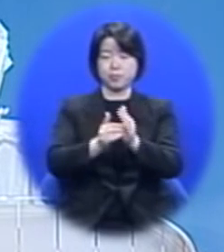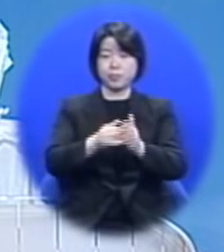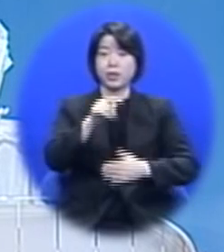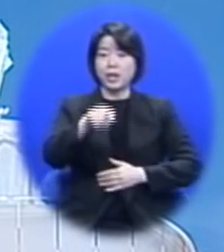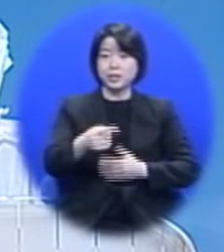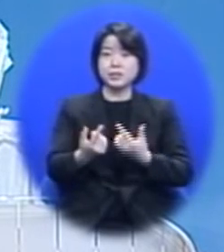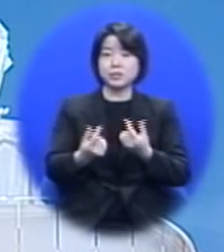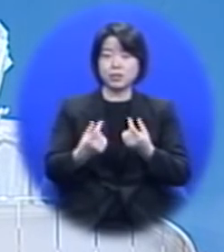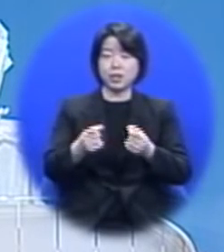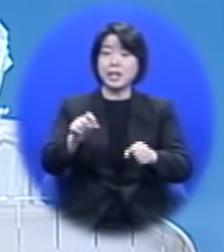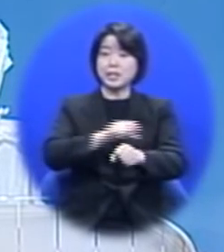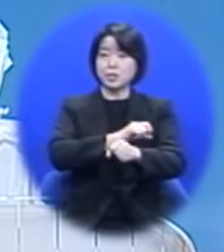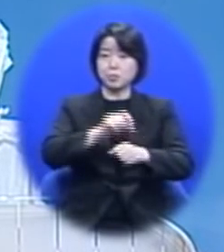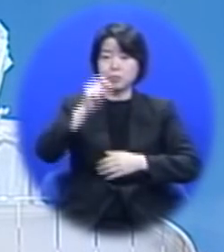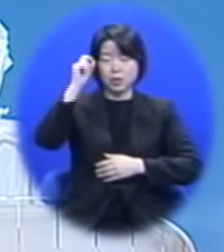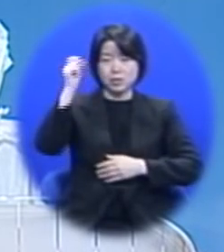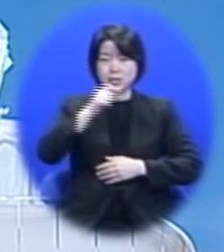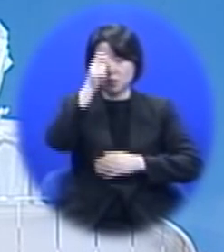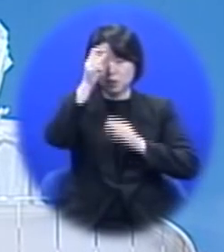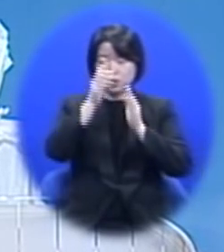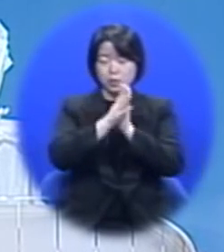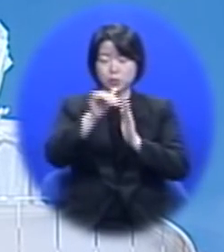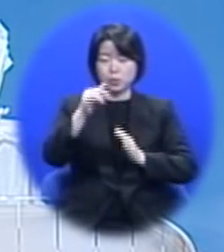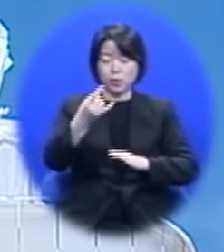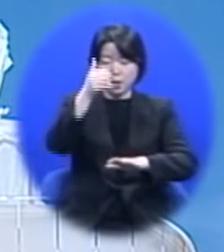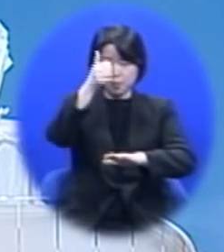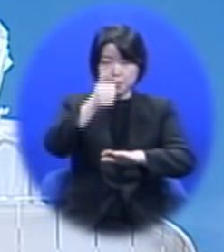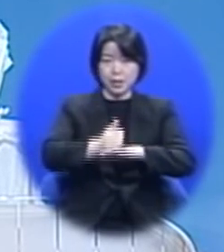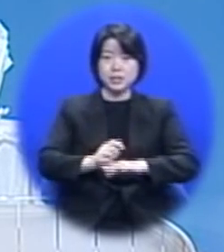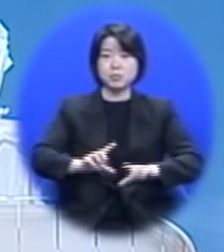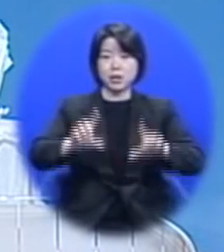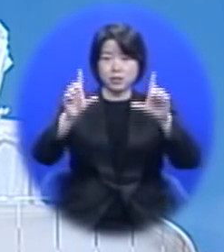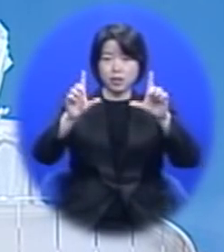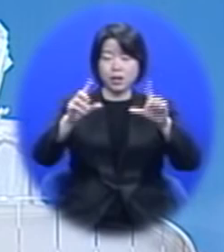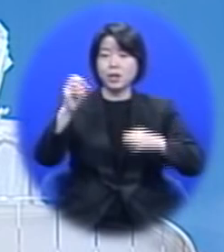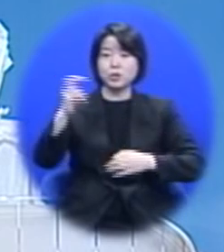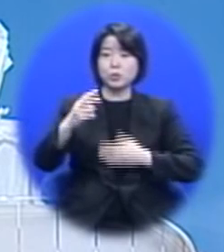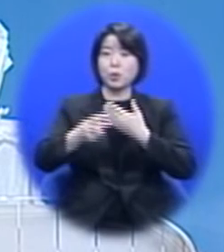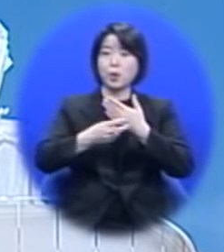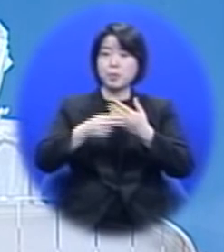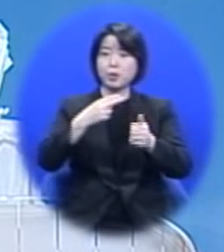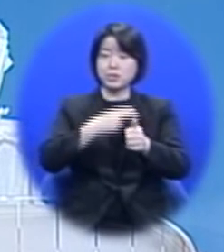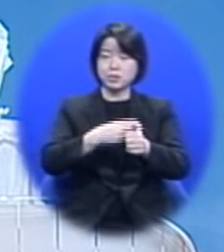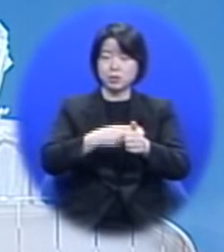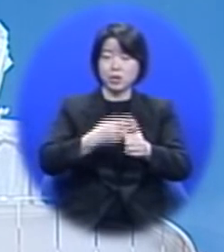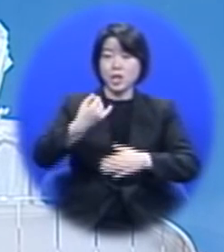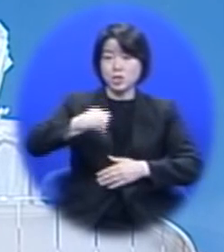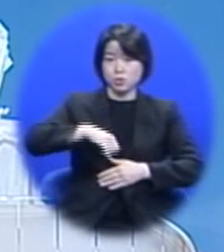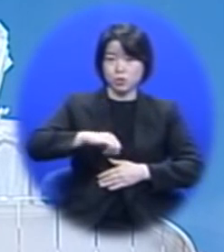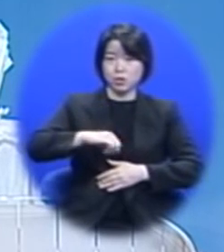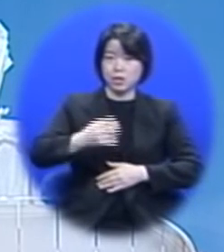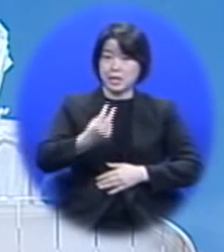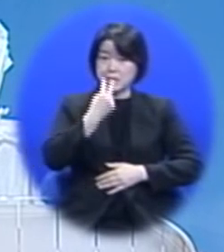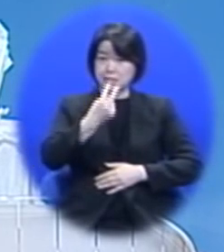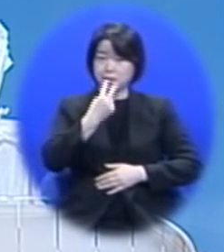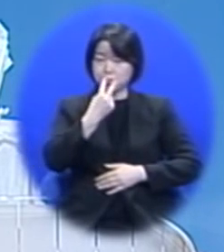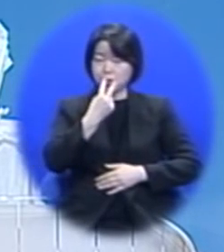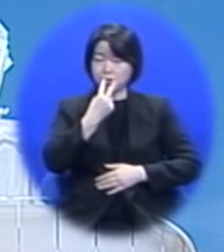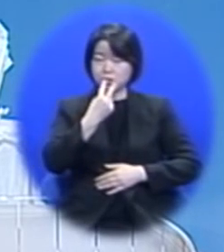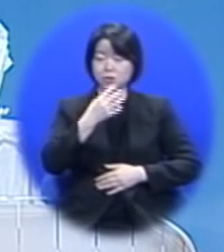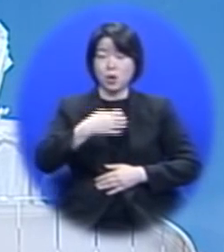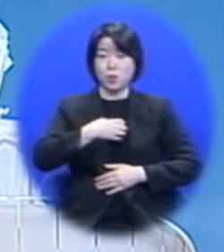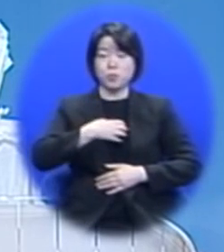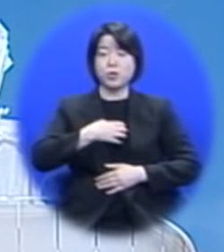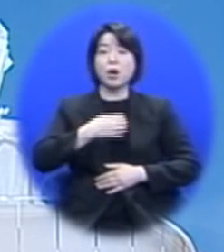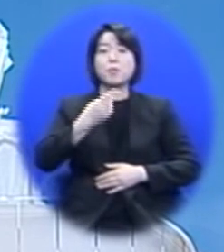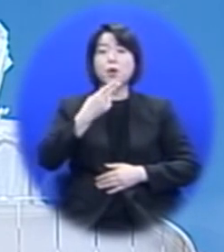그렇게 특별 새벽 기도의 마지막 날, 또 의사로부터 주은이가 생명에는 지장이 없을